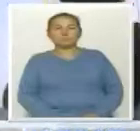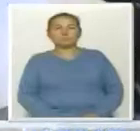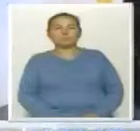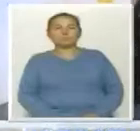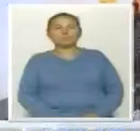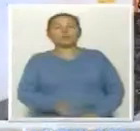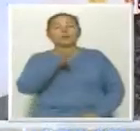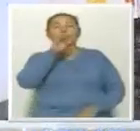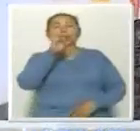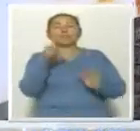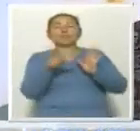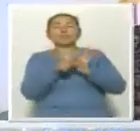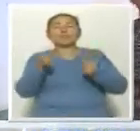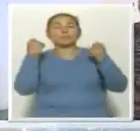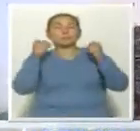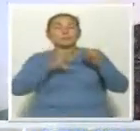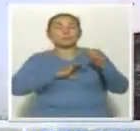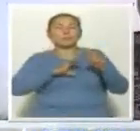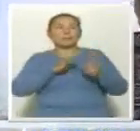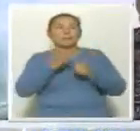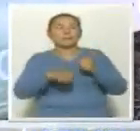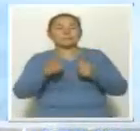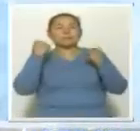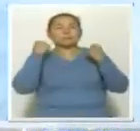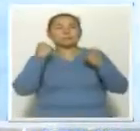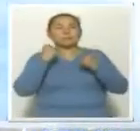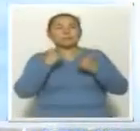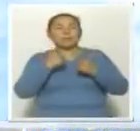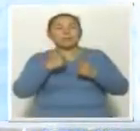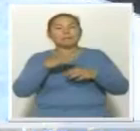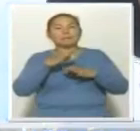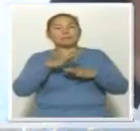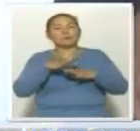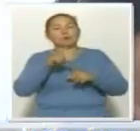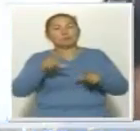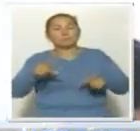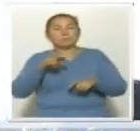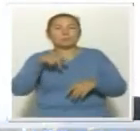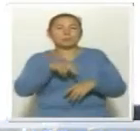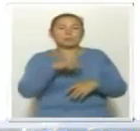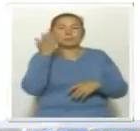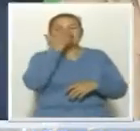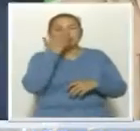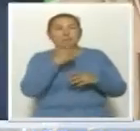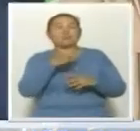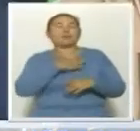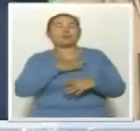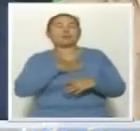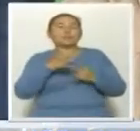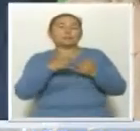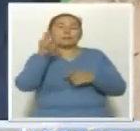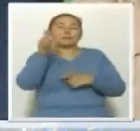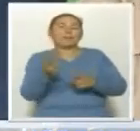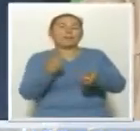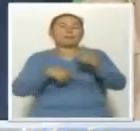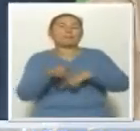но султане на 6 спартакиаде страны среди спортсменов с поражением опорно-двигательного аппарата и зрения наша землячка вернулась с бронзовой медалью